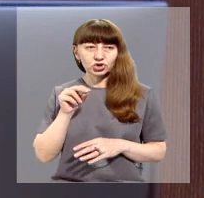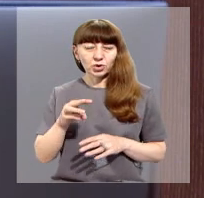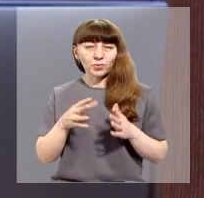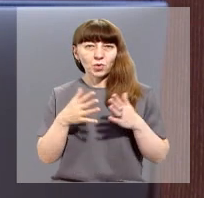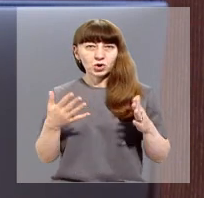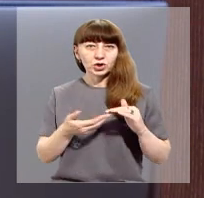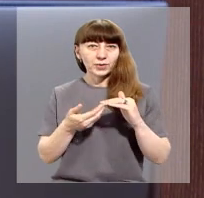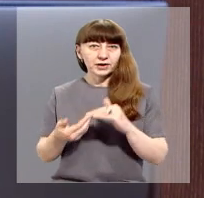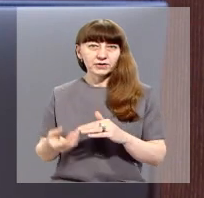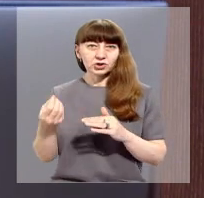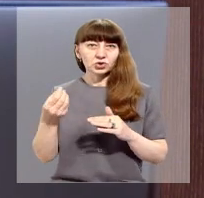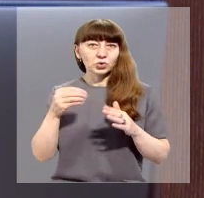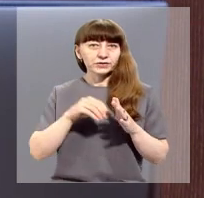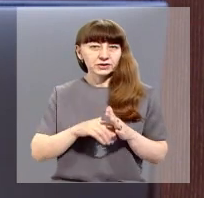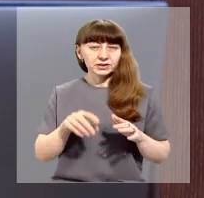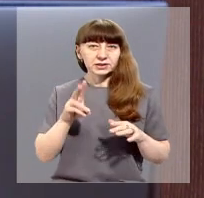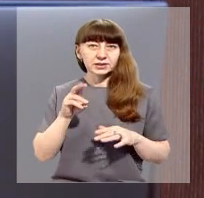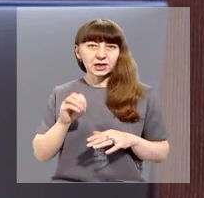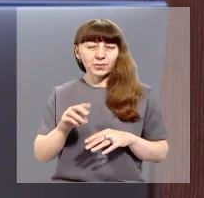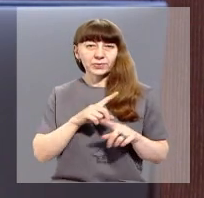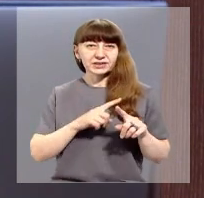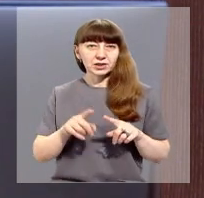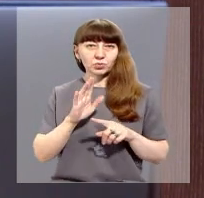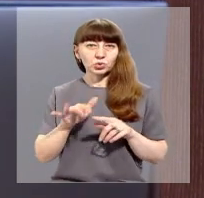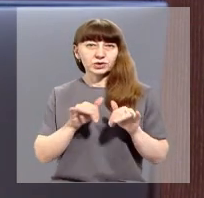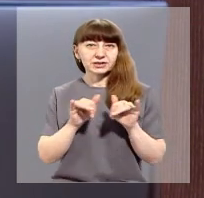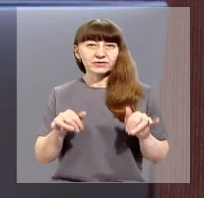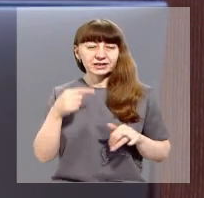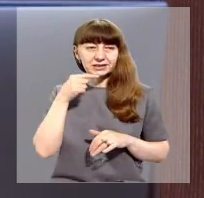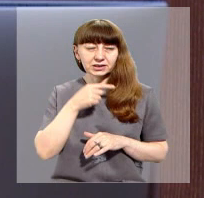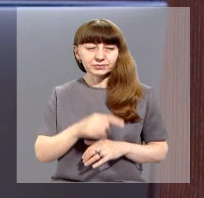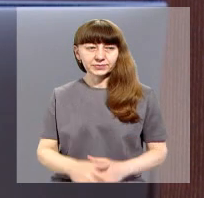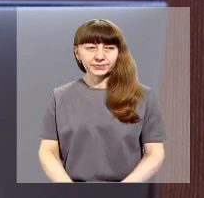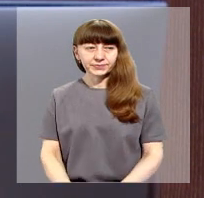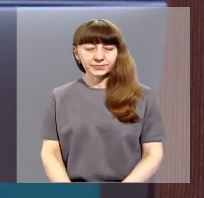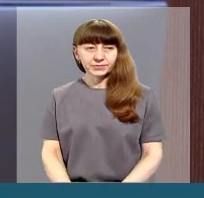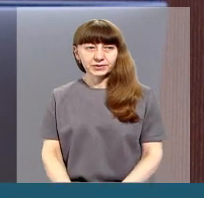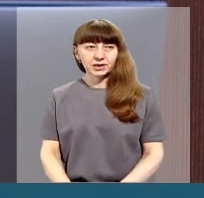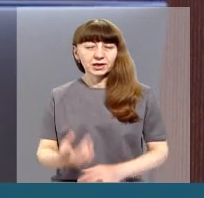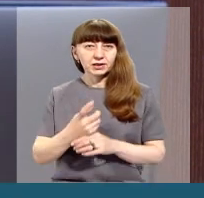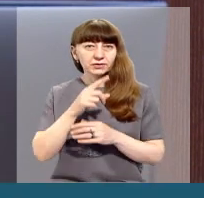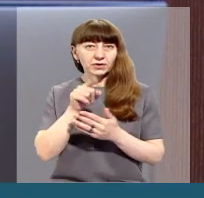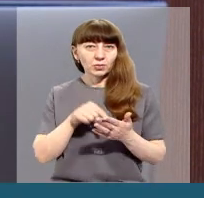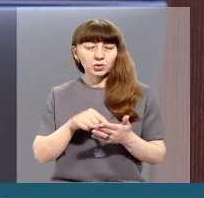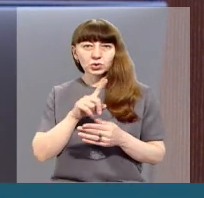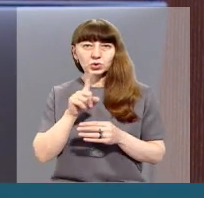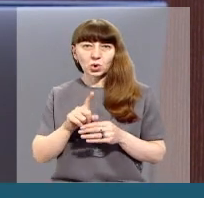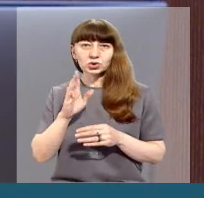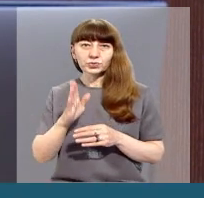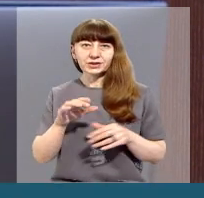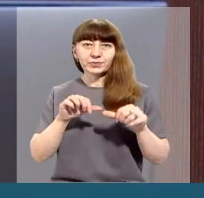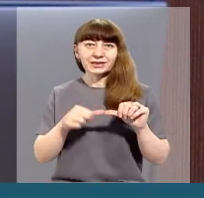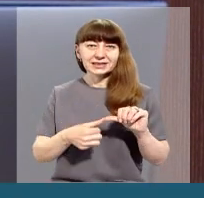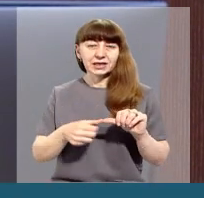больше будет привлечено инвестиций, тем быстрее будет развиваться экономика региона. Поэтому этот вопрос он должен быть